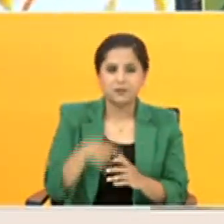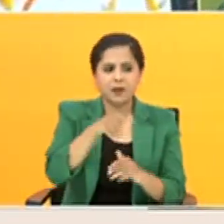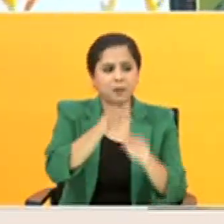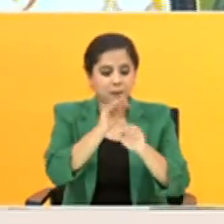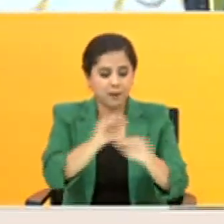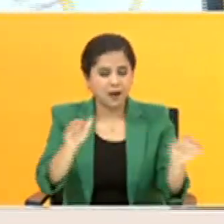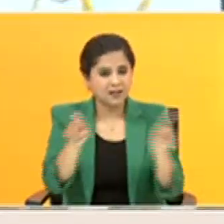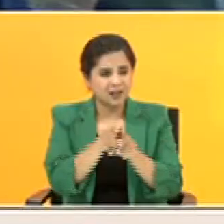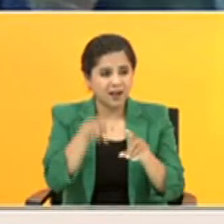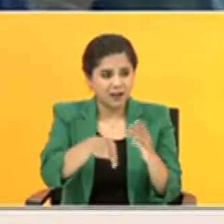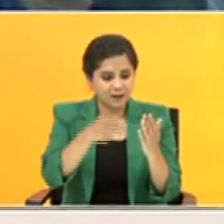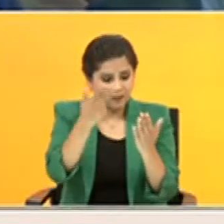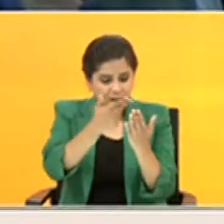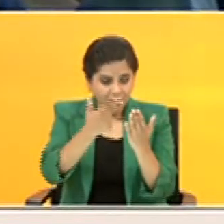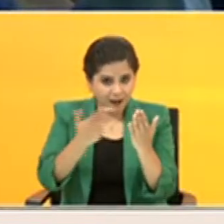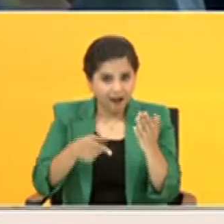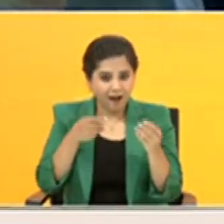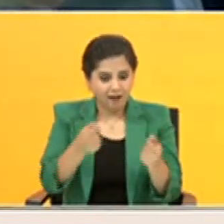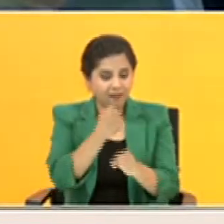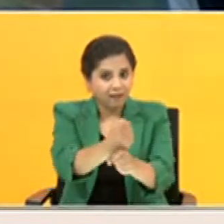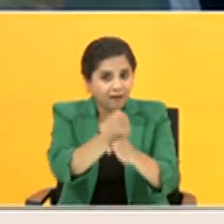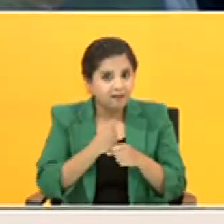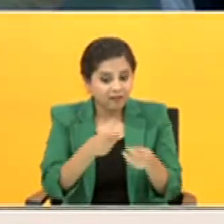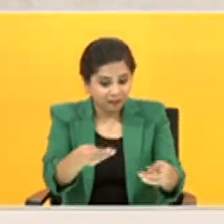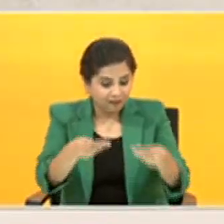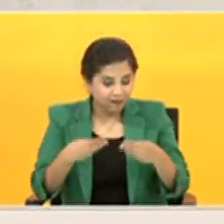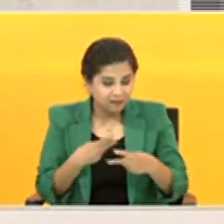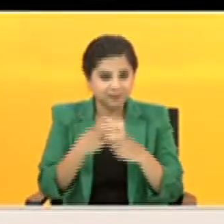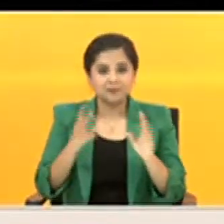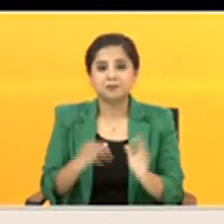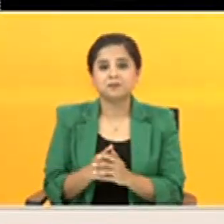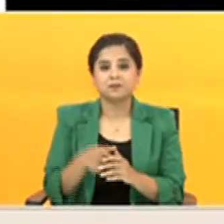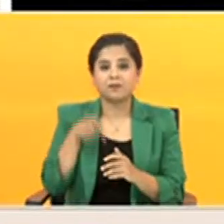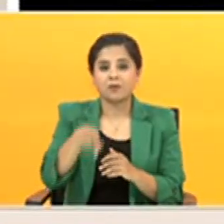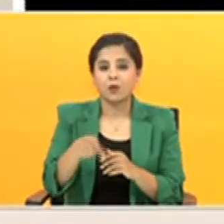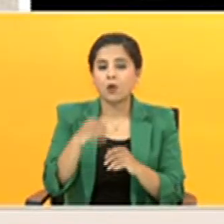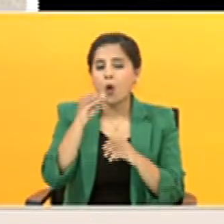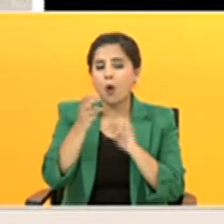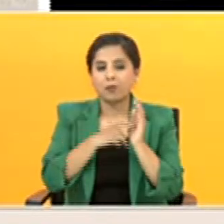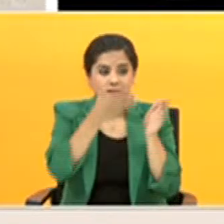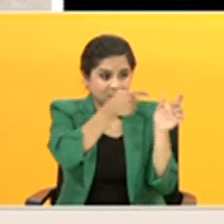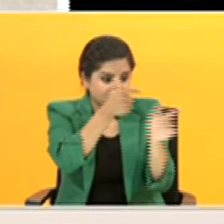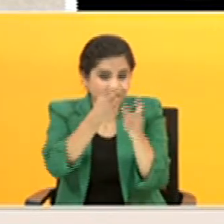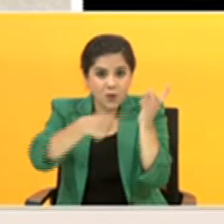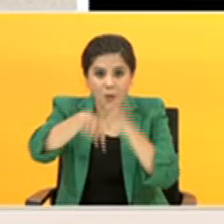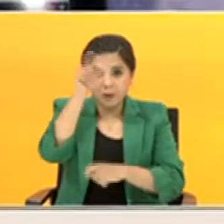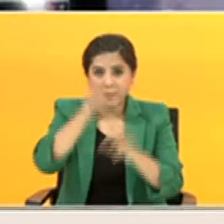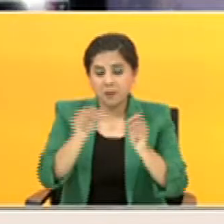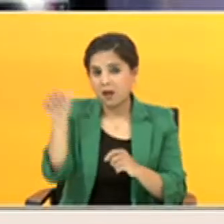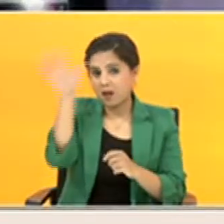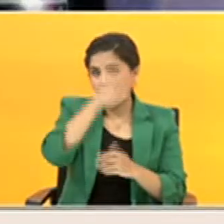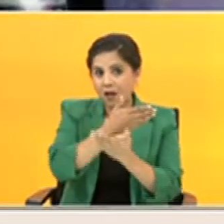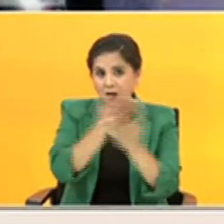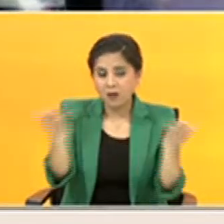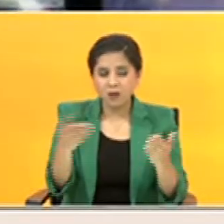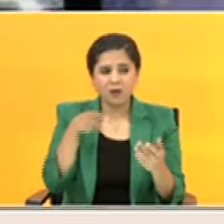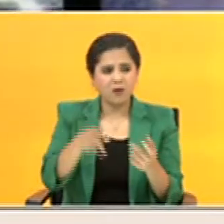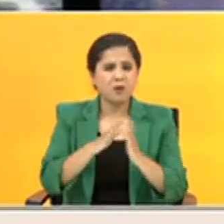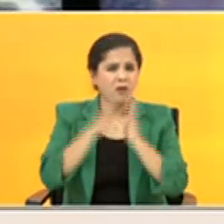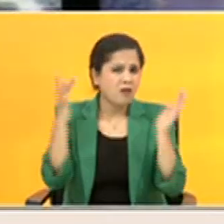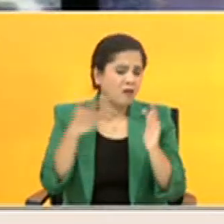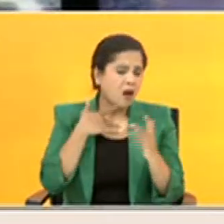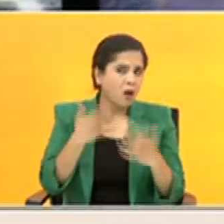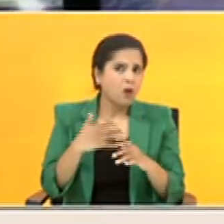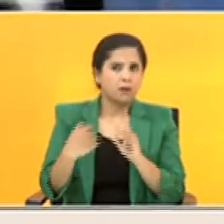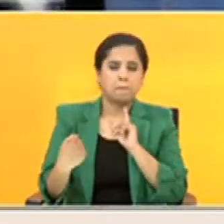ने मुझे ऐसी ही एक पेंटिंग भेंट की थी। ऑपरेशन सिंदूर ने देश के लोगों को इतना प्रभावित